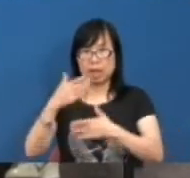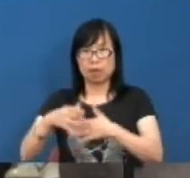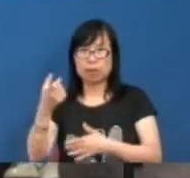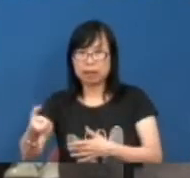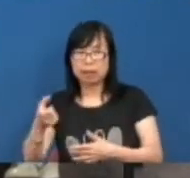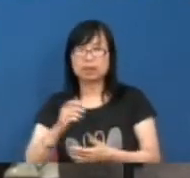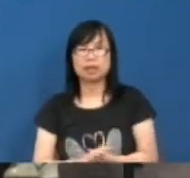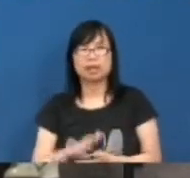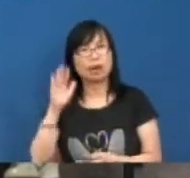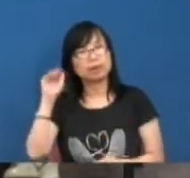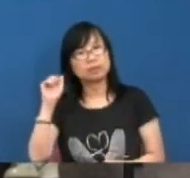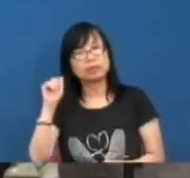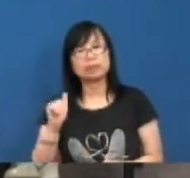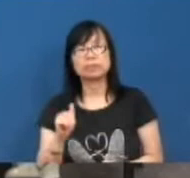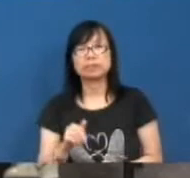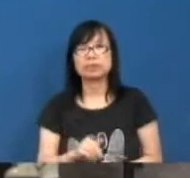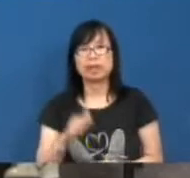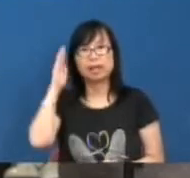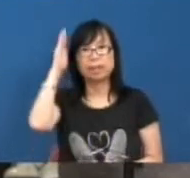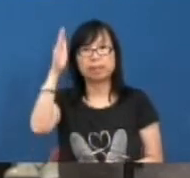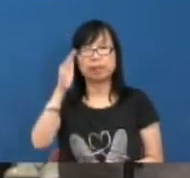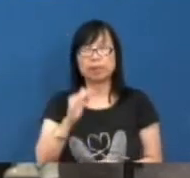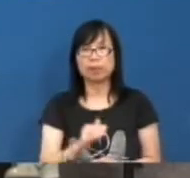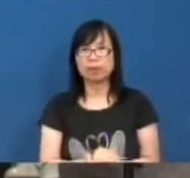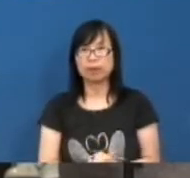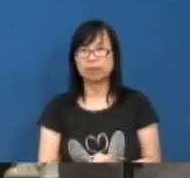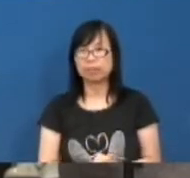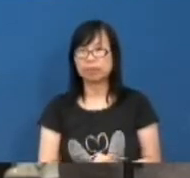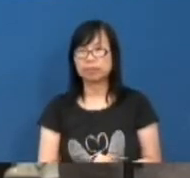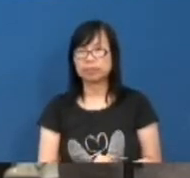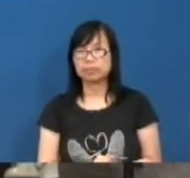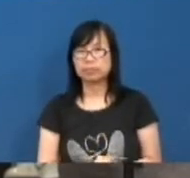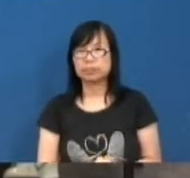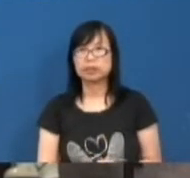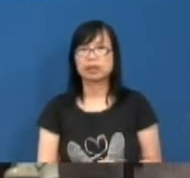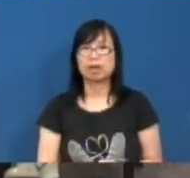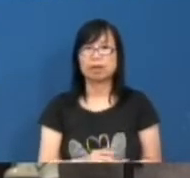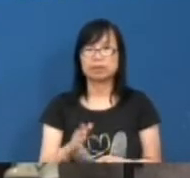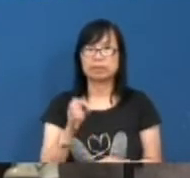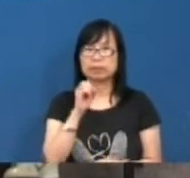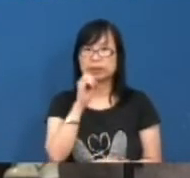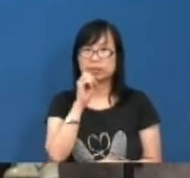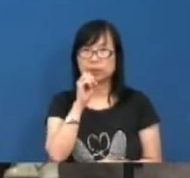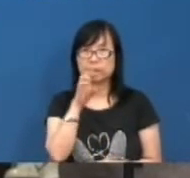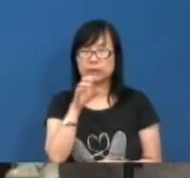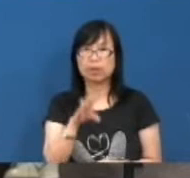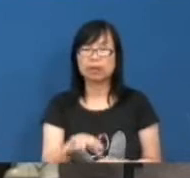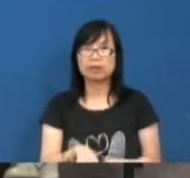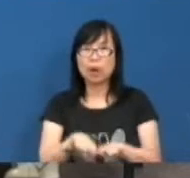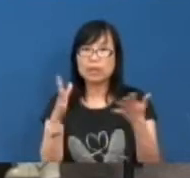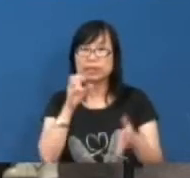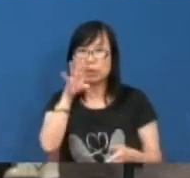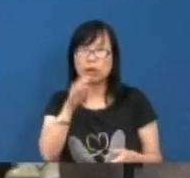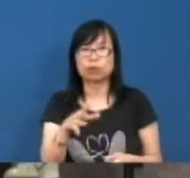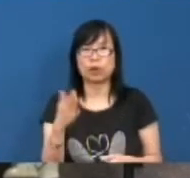都睇到可以即係話，亦都希望正如我哋一早開張名義就咁講，其實如果一個健